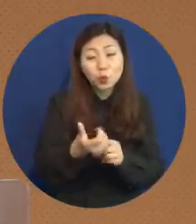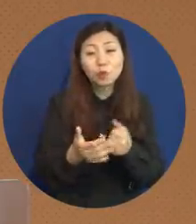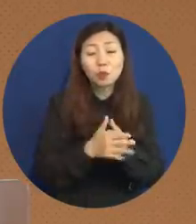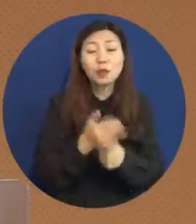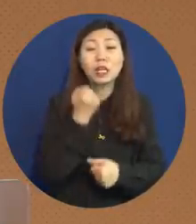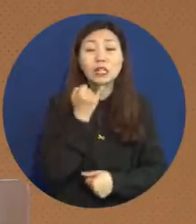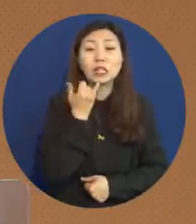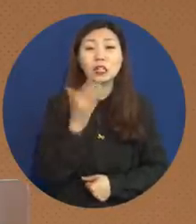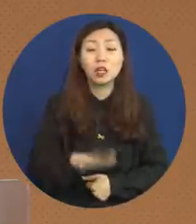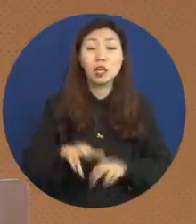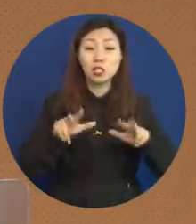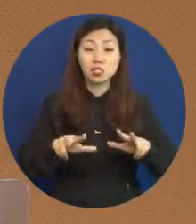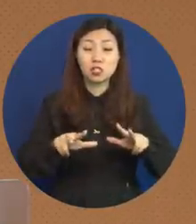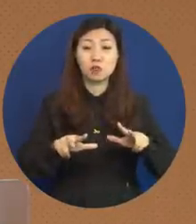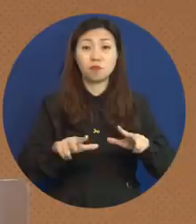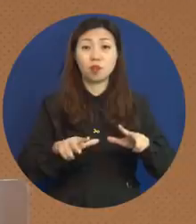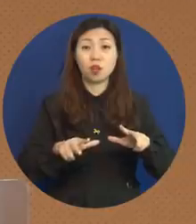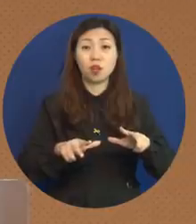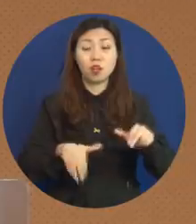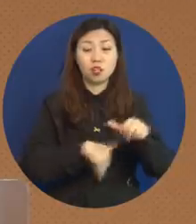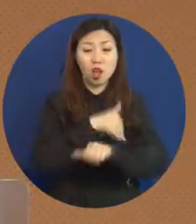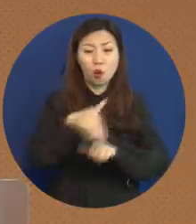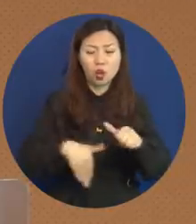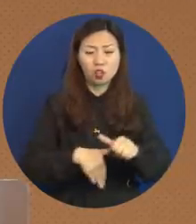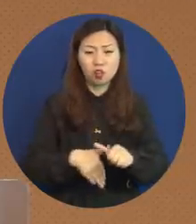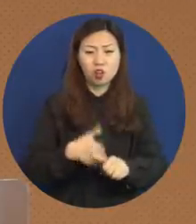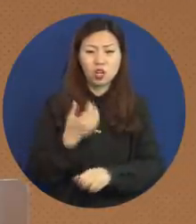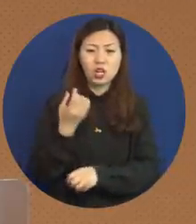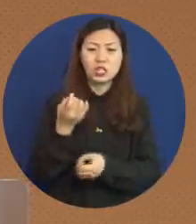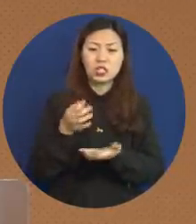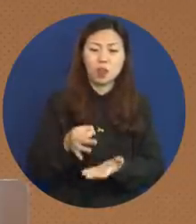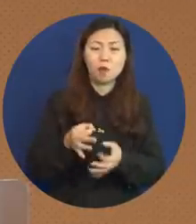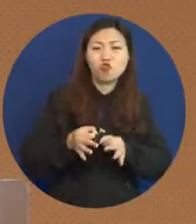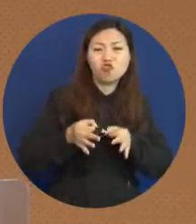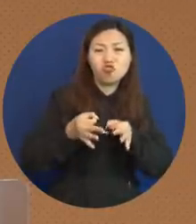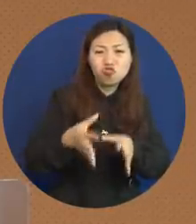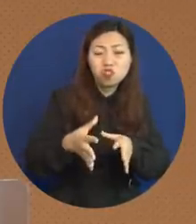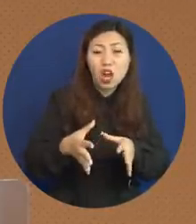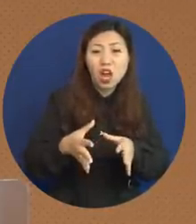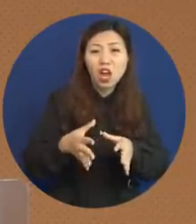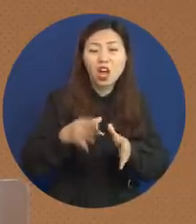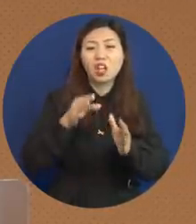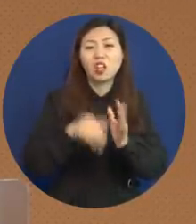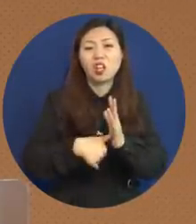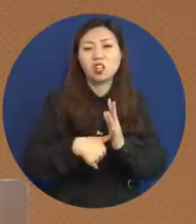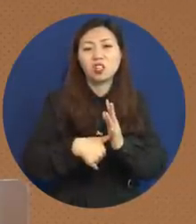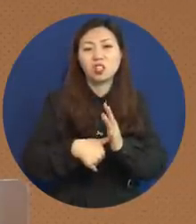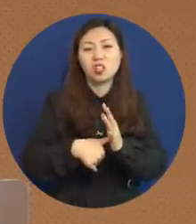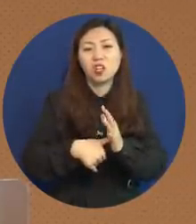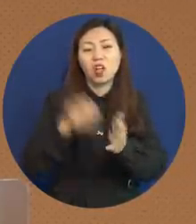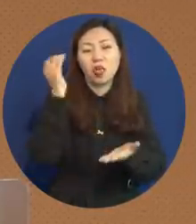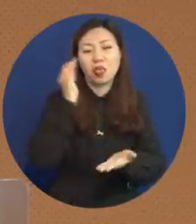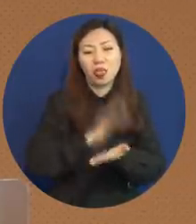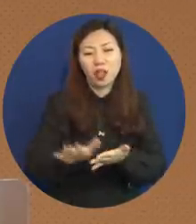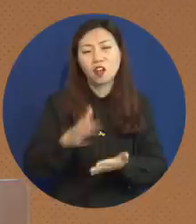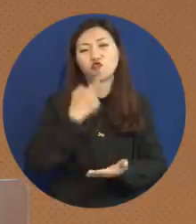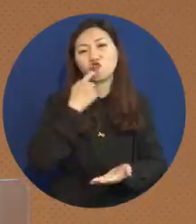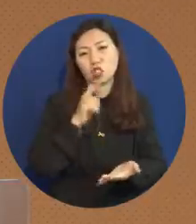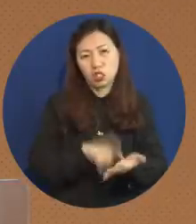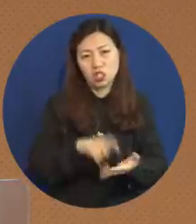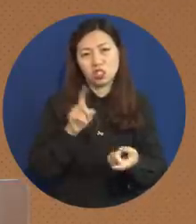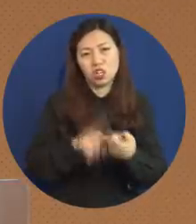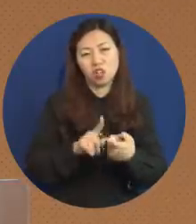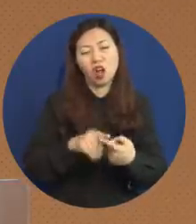시대에 자본 투자해서 뭐 하는 거는 까먹기가 더 쉽다. 이건 알아야 돼요. 알고 시작을 해야 된다 이